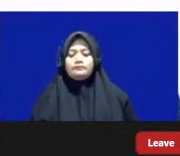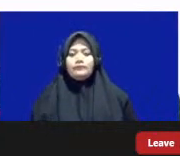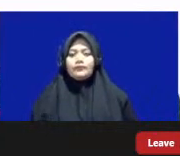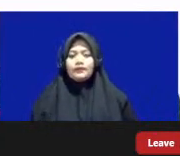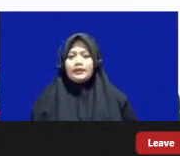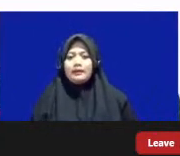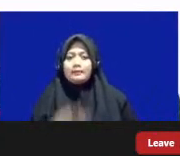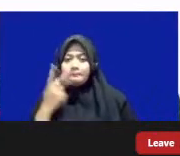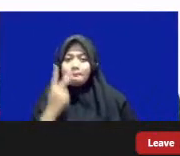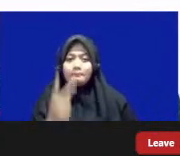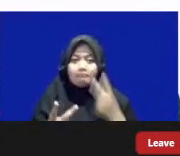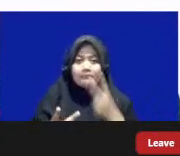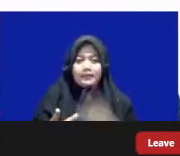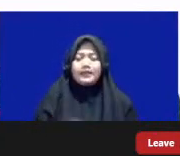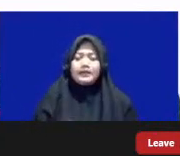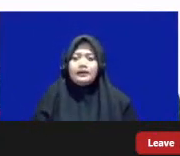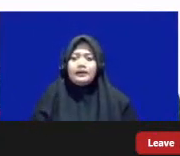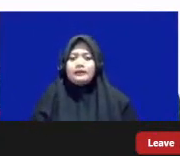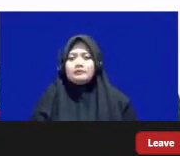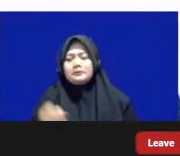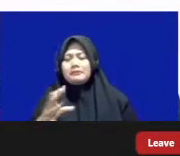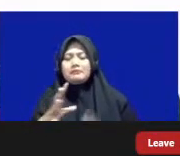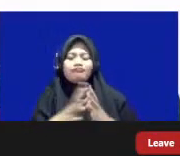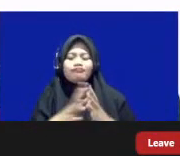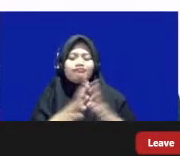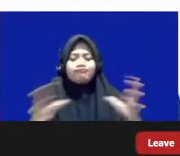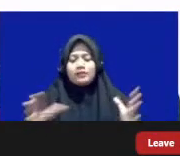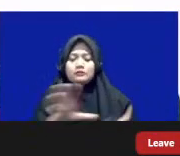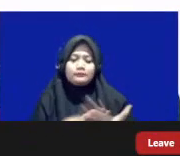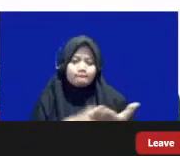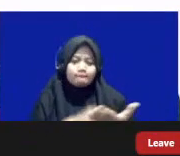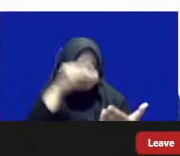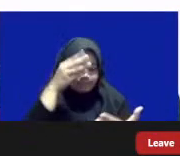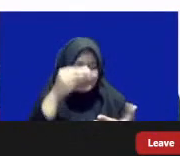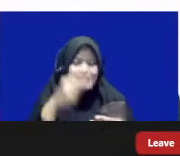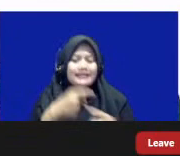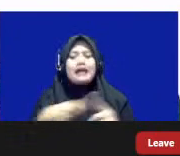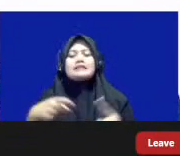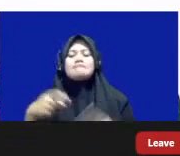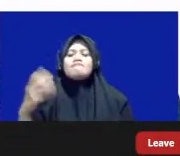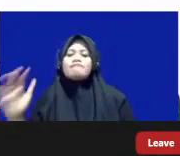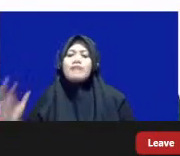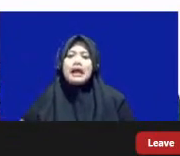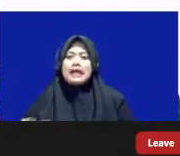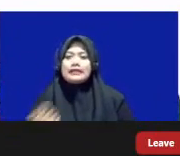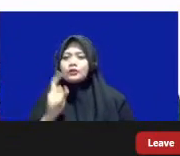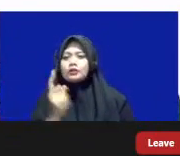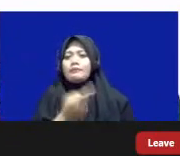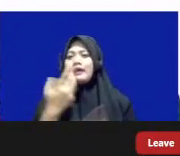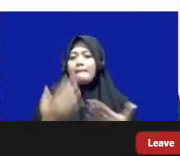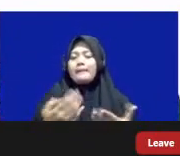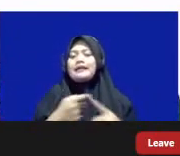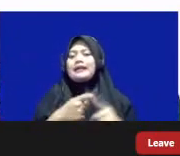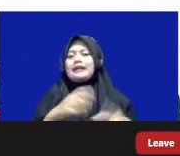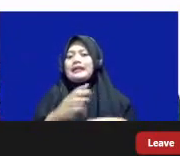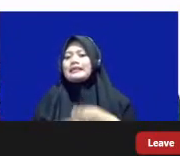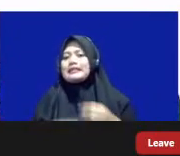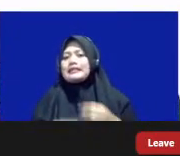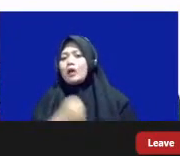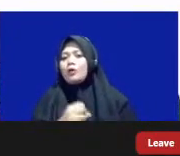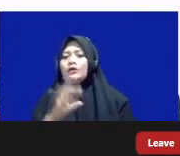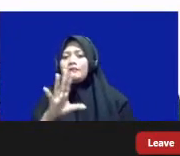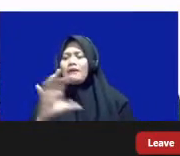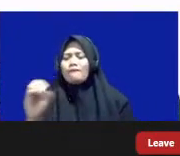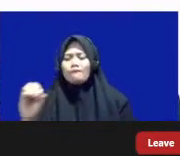melihat tadi banyak hal yang harus kita pelajari dari Bangladesh, terutama tadi sejak tahun 50 sekian itu